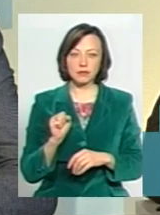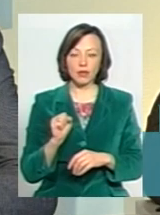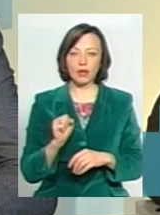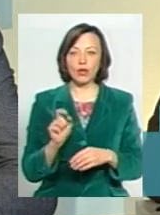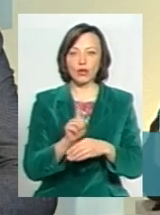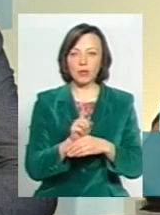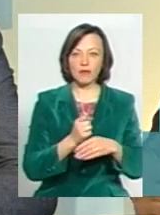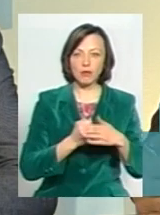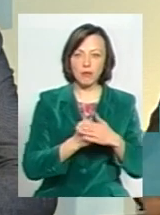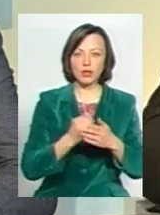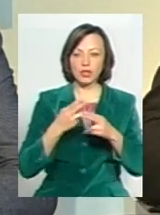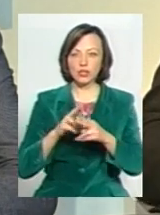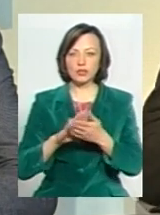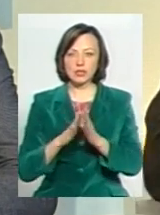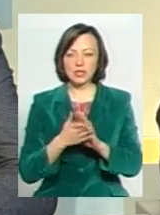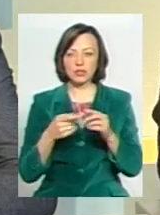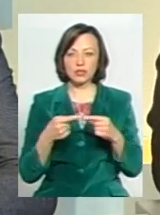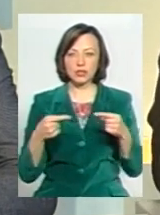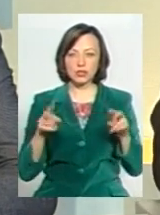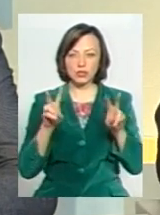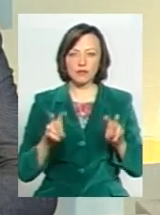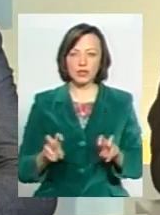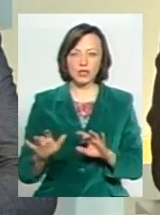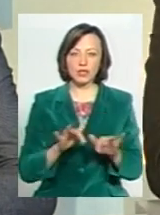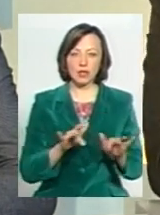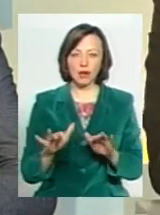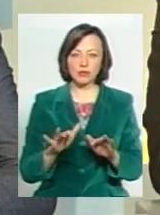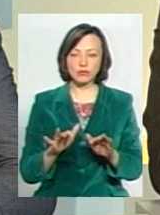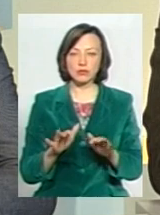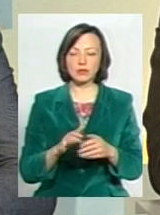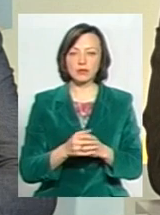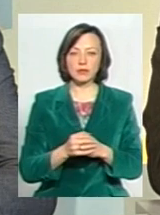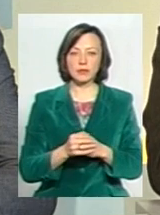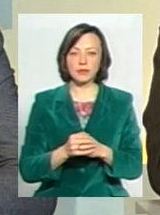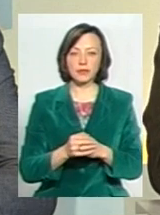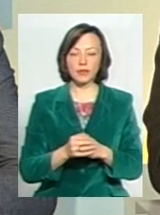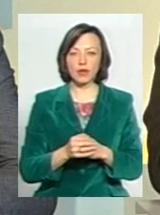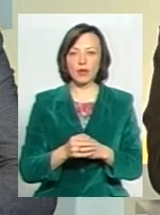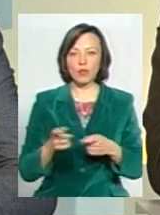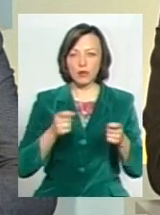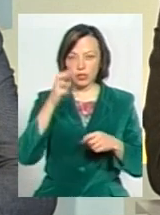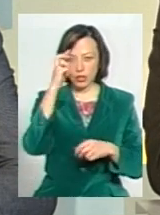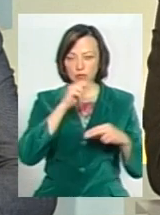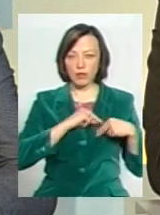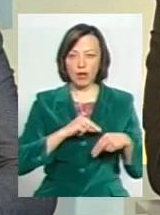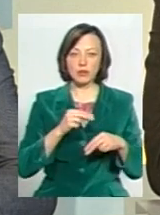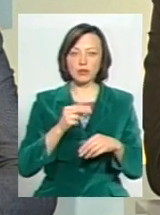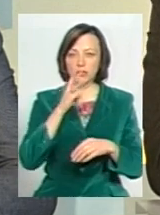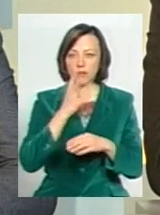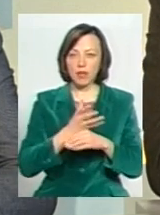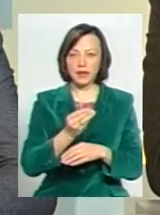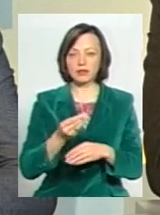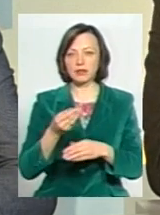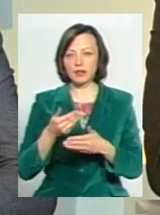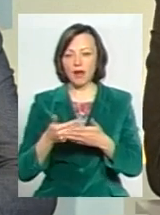базу, технічний стан, наші інші наші види діяльності, там, управління праці, навіть коли я зарплату виплачую, зарплата, аванс,